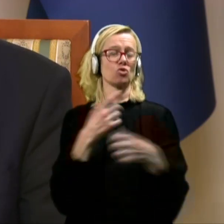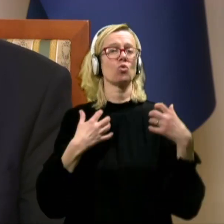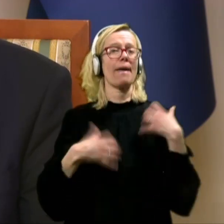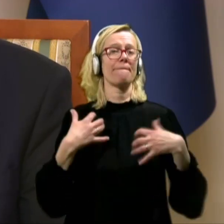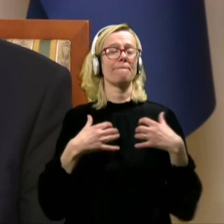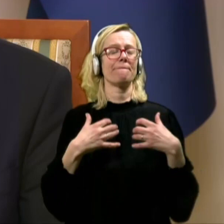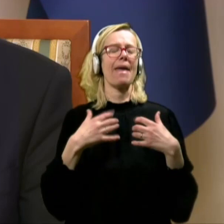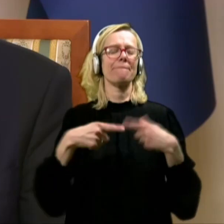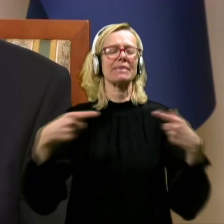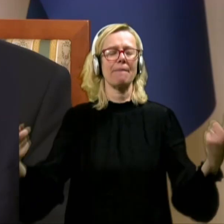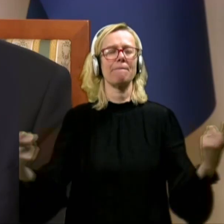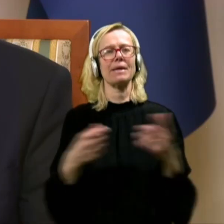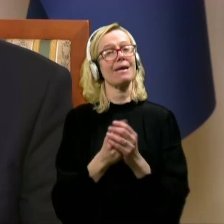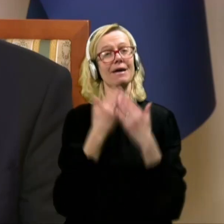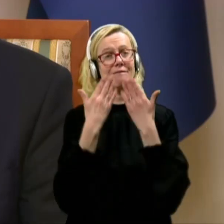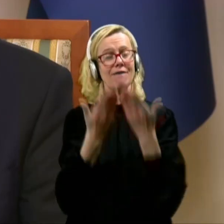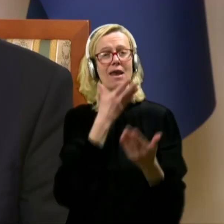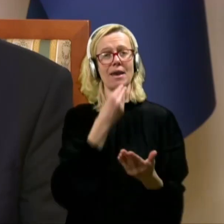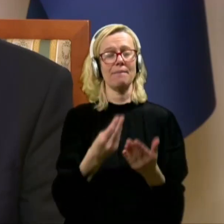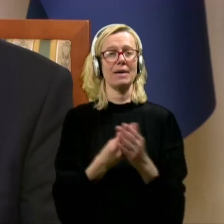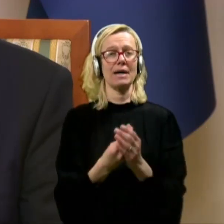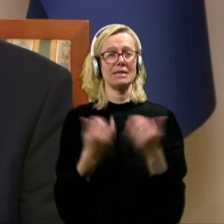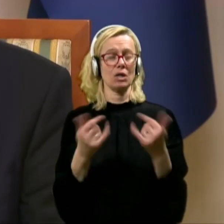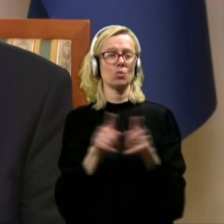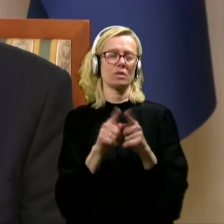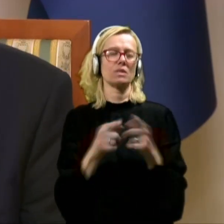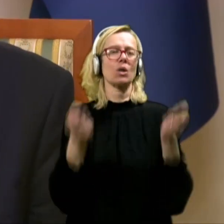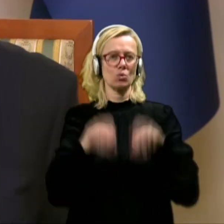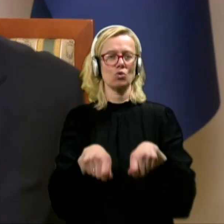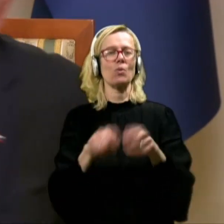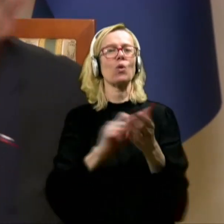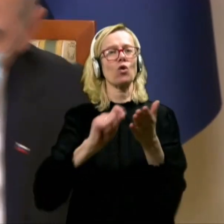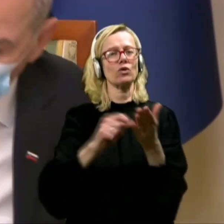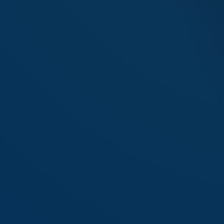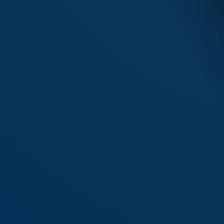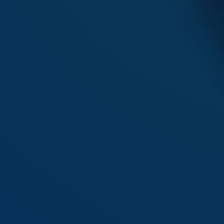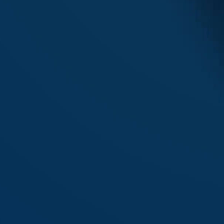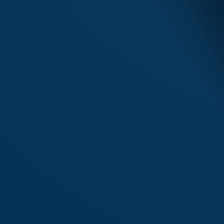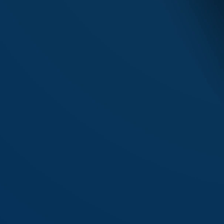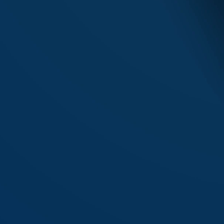Hvala lepa, s tem tudi zaključujemo novinarsko konferenco. Hvala.